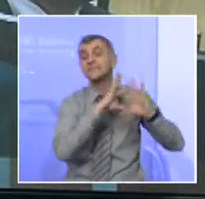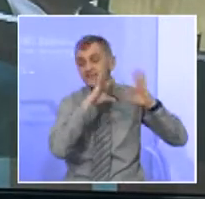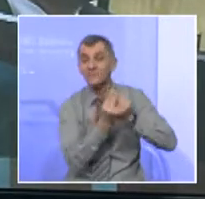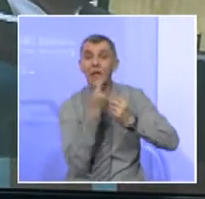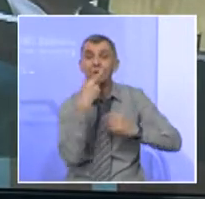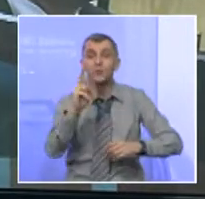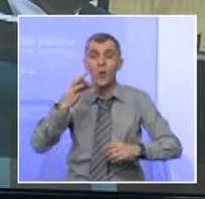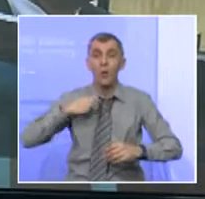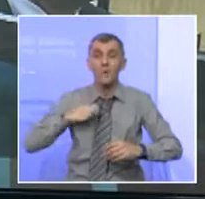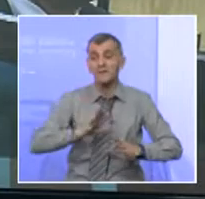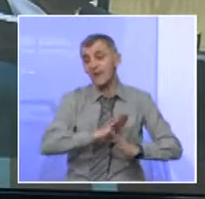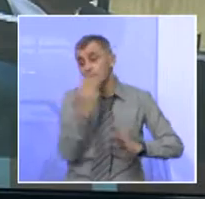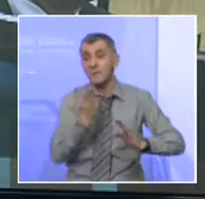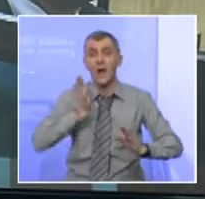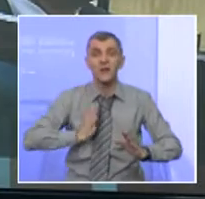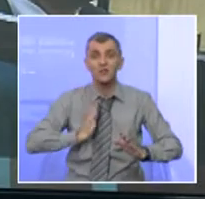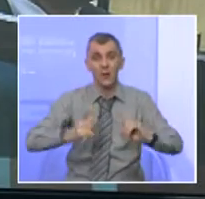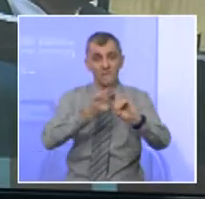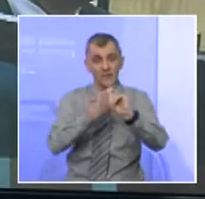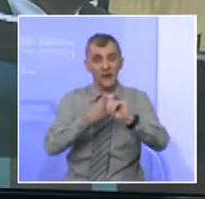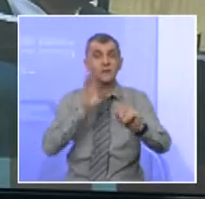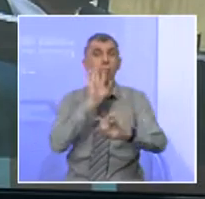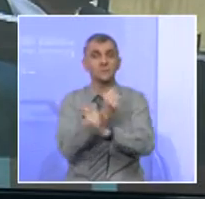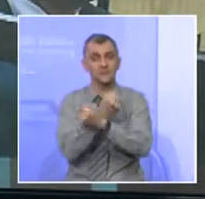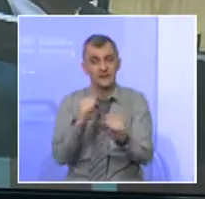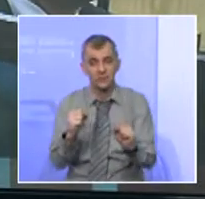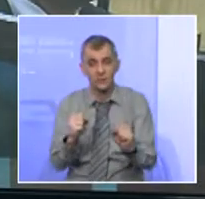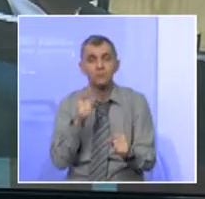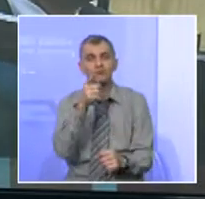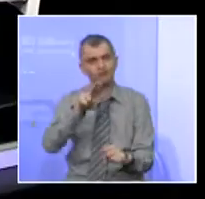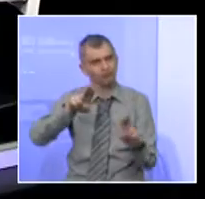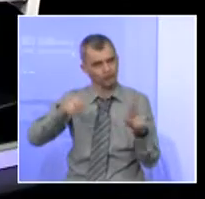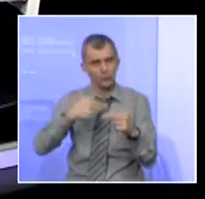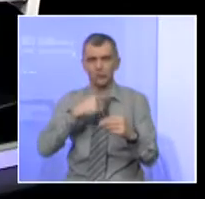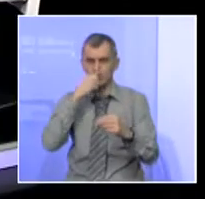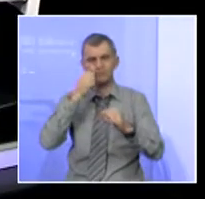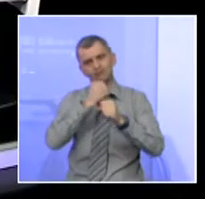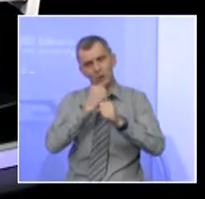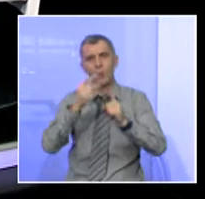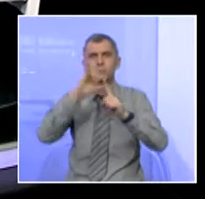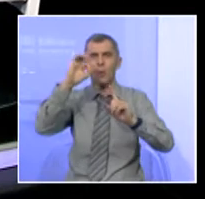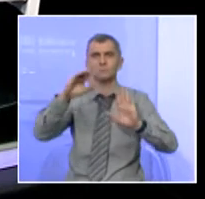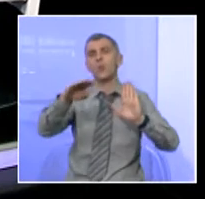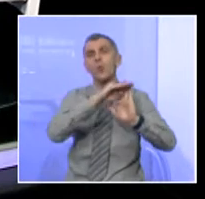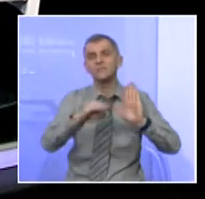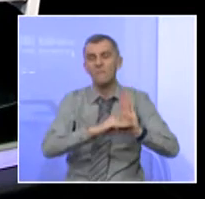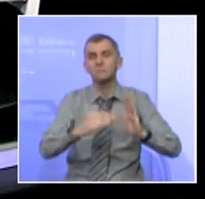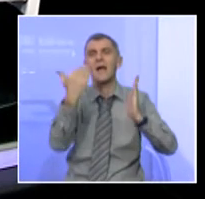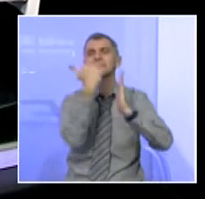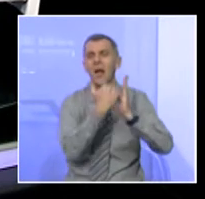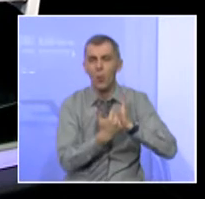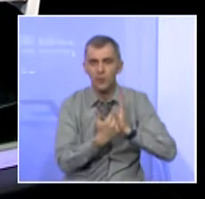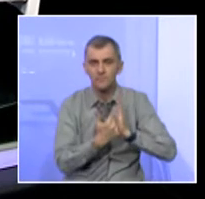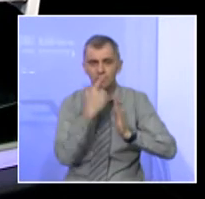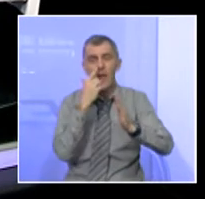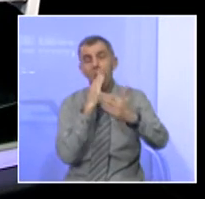građanima Federacije BiH u ovom slučaju. Vi možete postupati i po ustavu i po zakonu